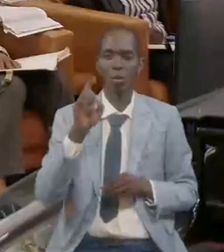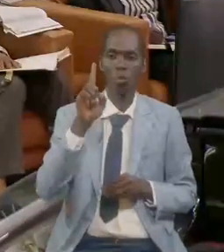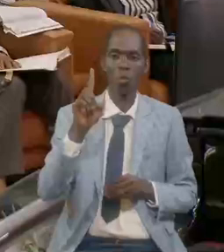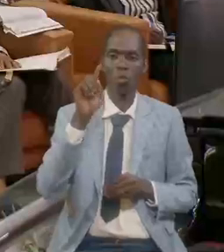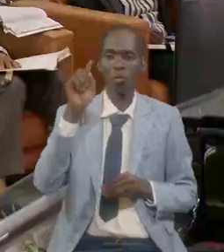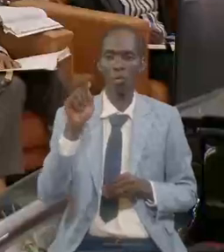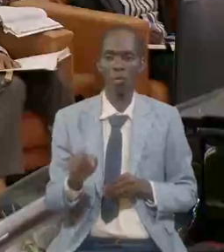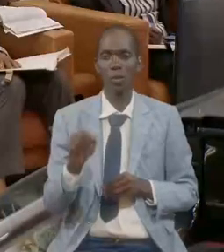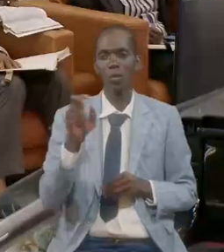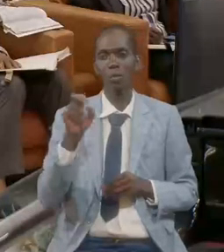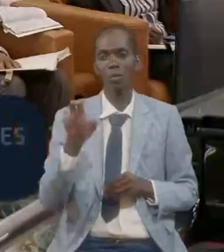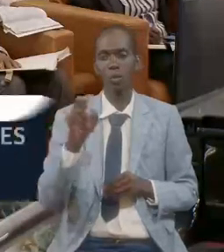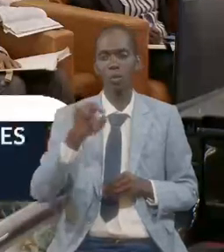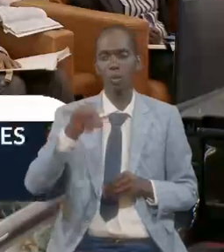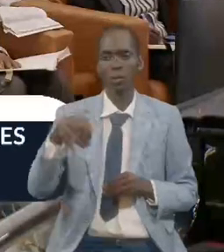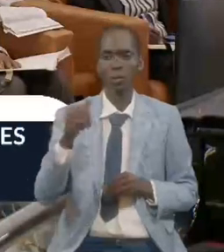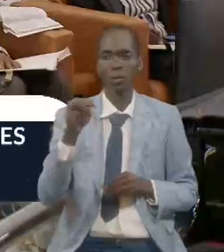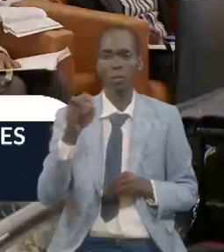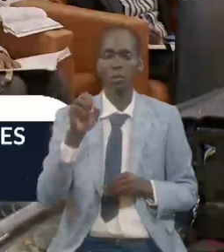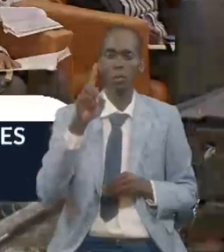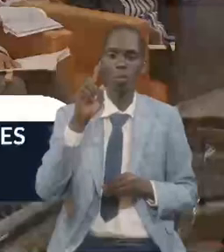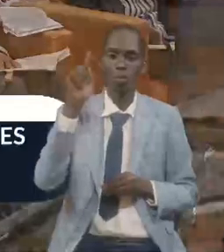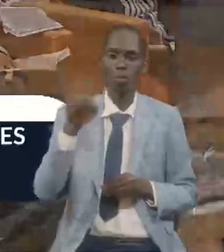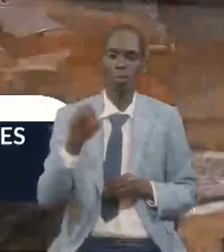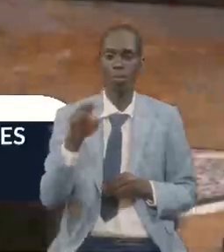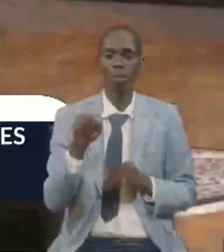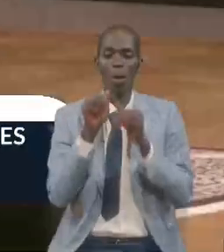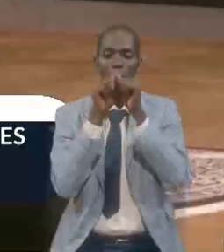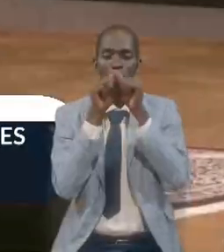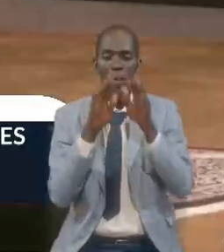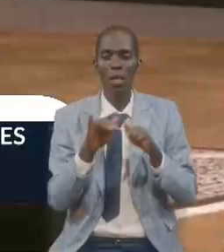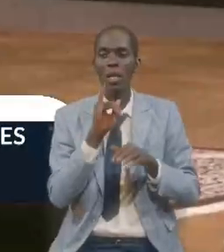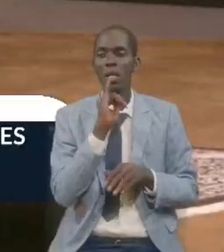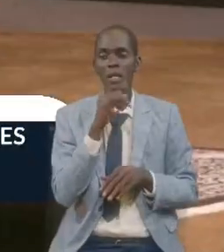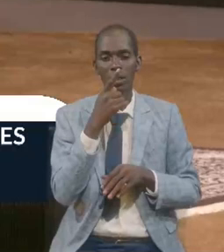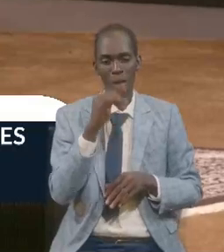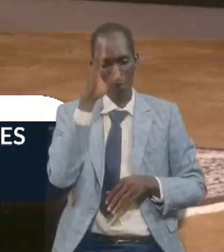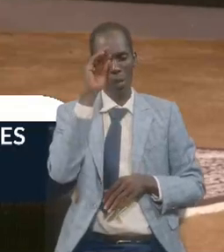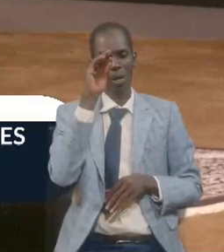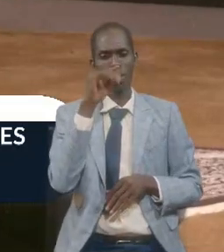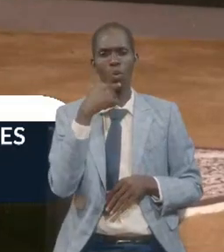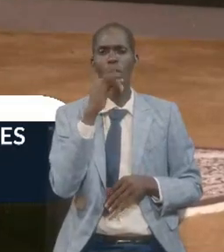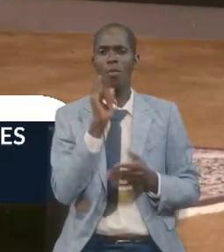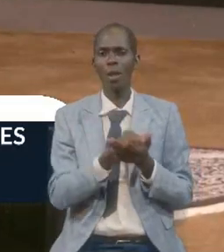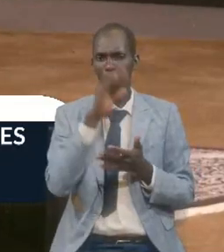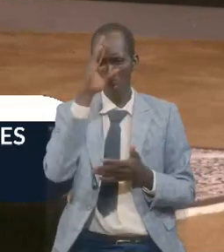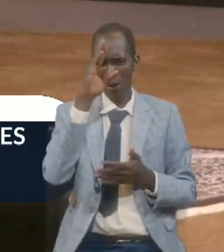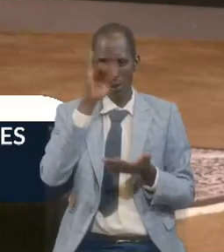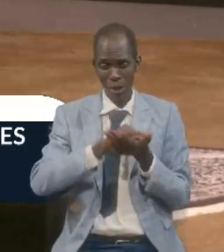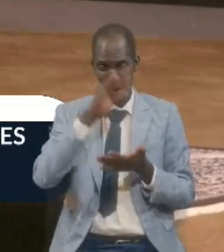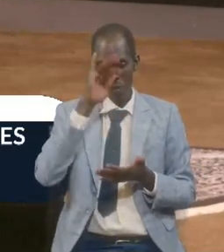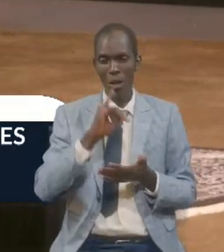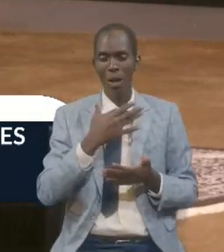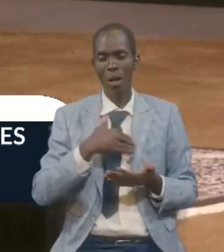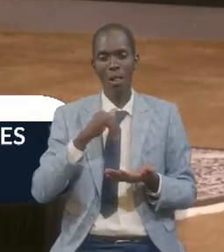1, verset 12. Heureux l'homme. Cet homme-là est là ce soir. La femme-là est